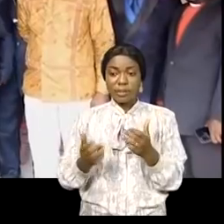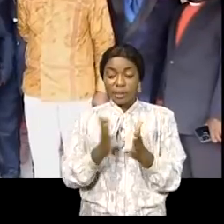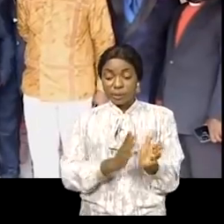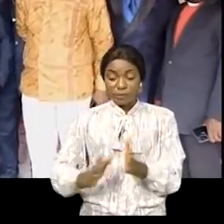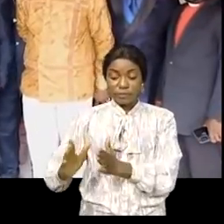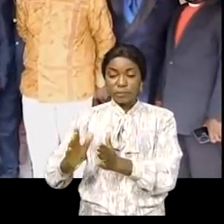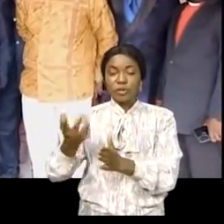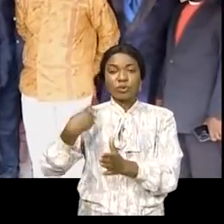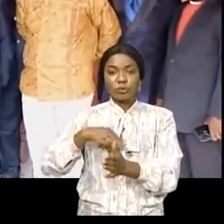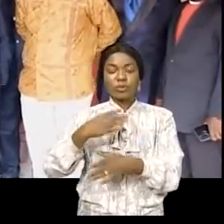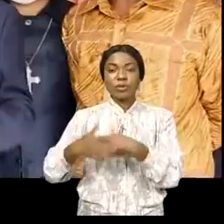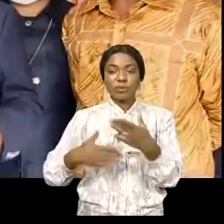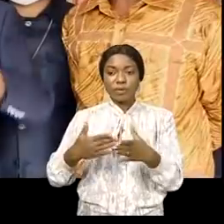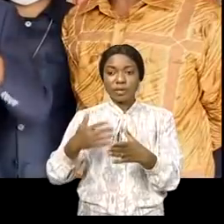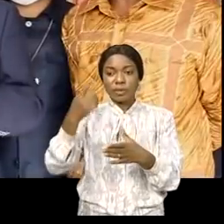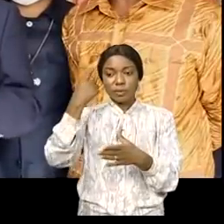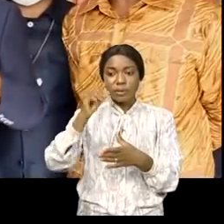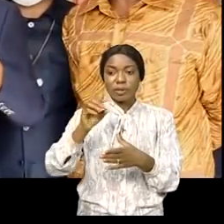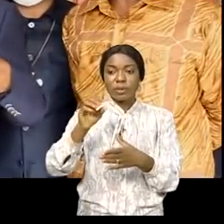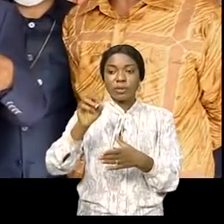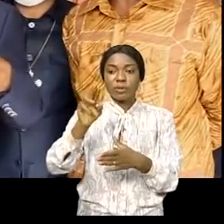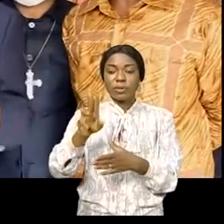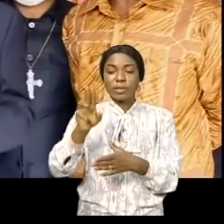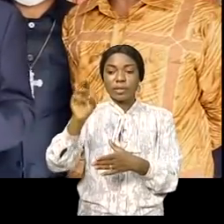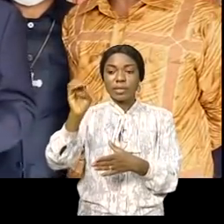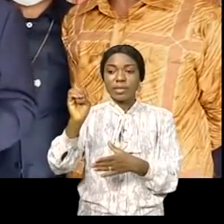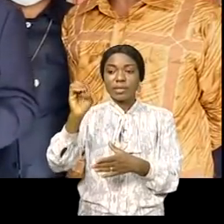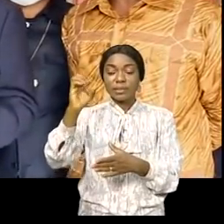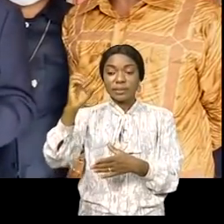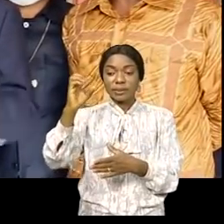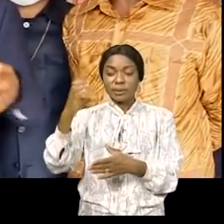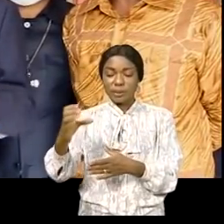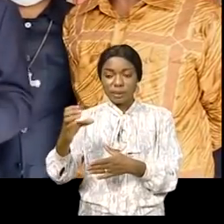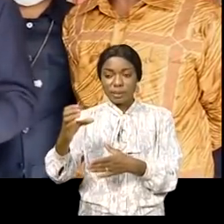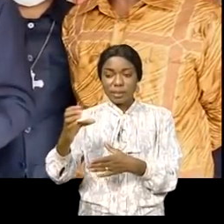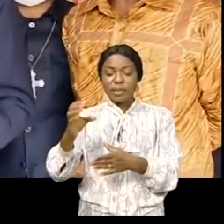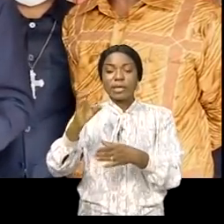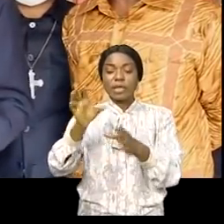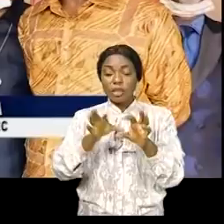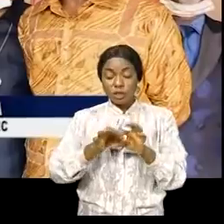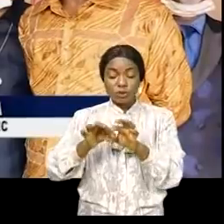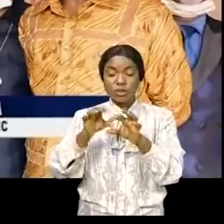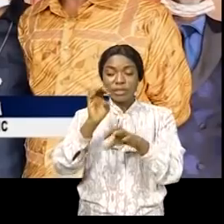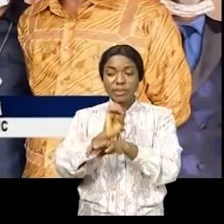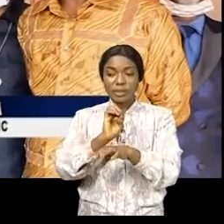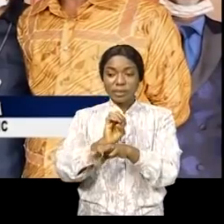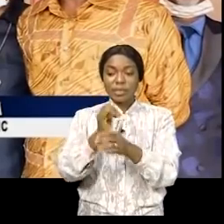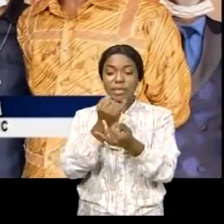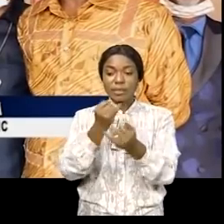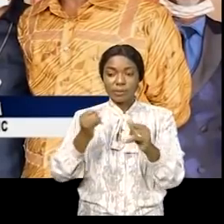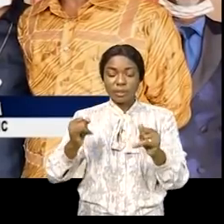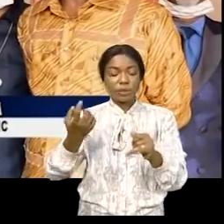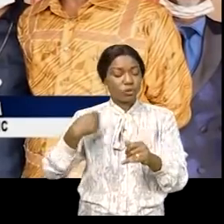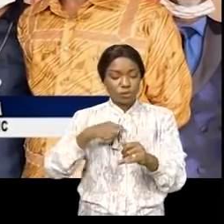faire au sein de l'UIC, c'est-à-dire au sein des églises de l'Union des Églises indépendantes. Nous devons circuler